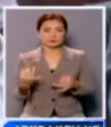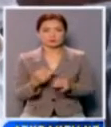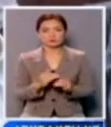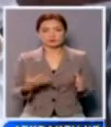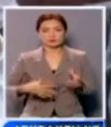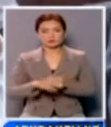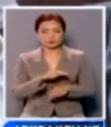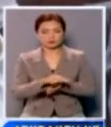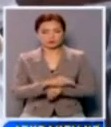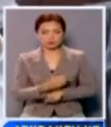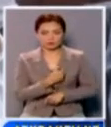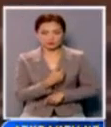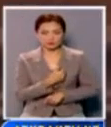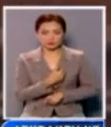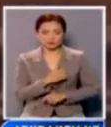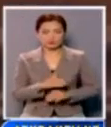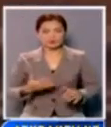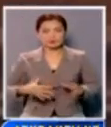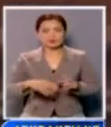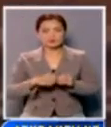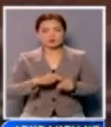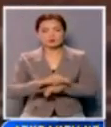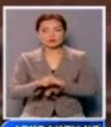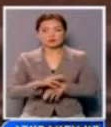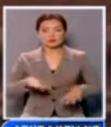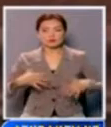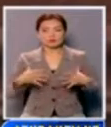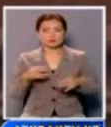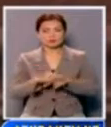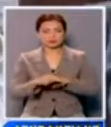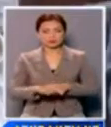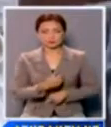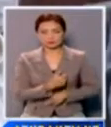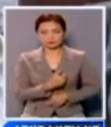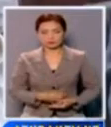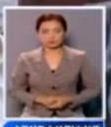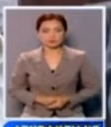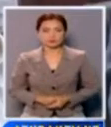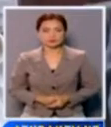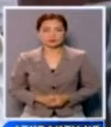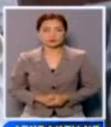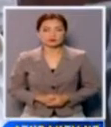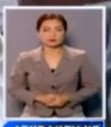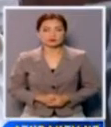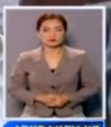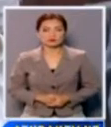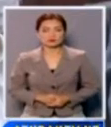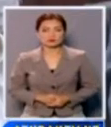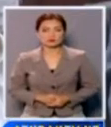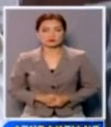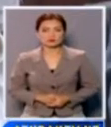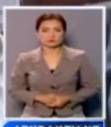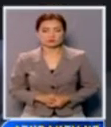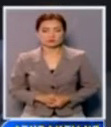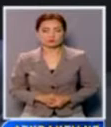барша оқушыларға, өзіммен жаста кісілерге үлкен семинар-тренингтер өткізіп, IT саласына одан сайын бар білгенімді үйретуді жоспарлап